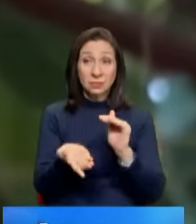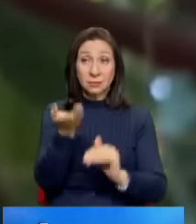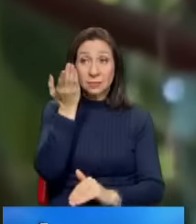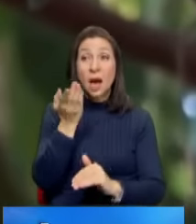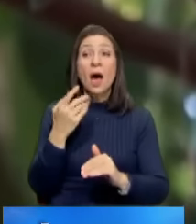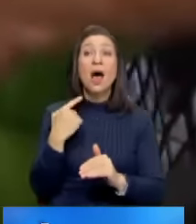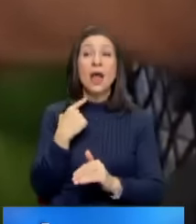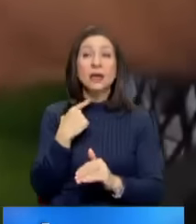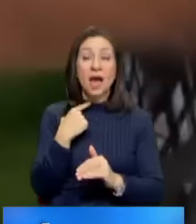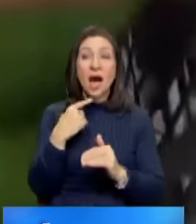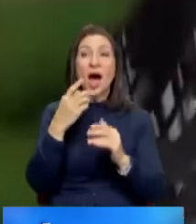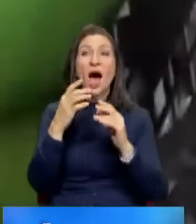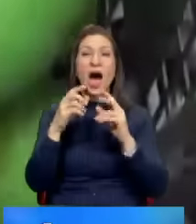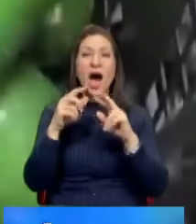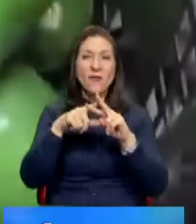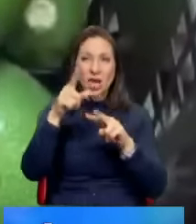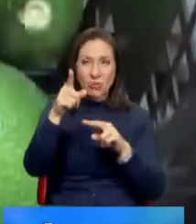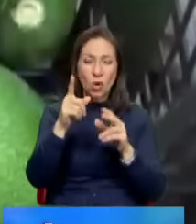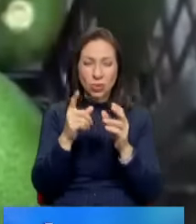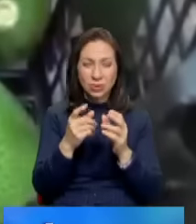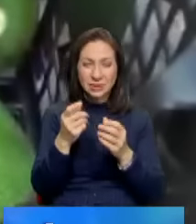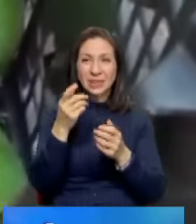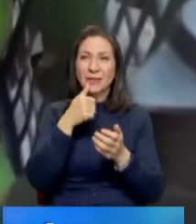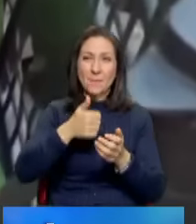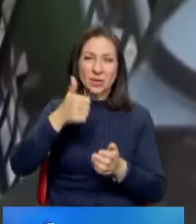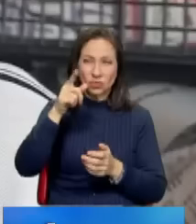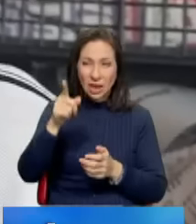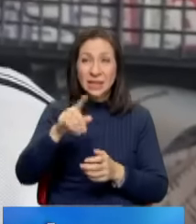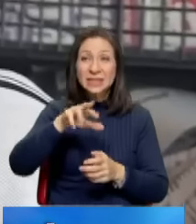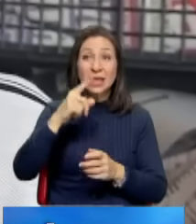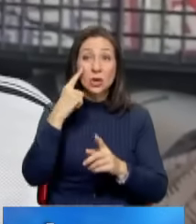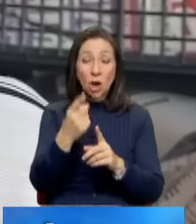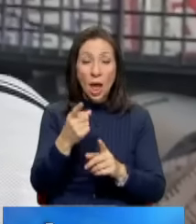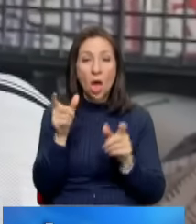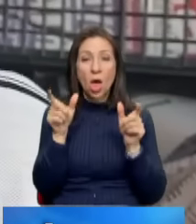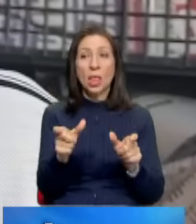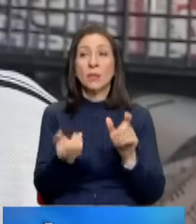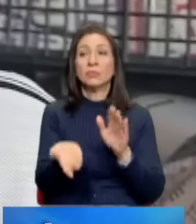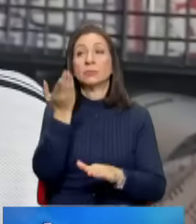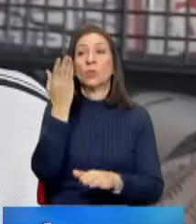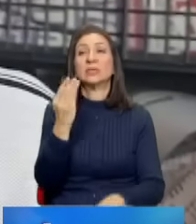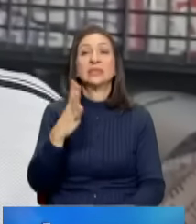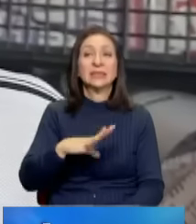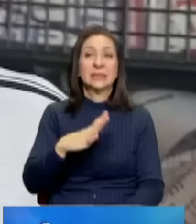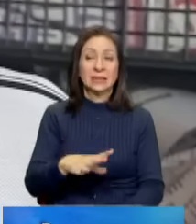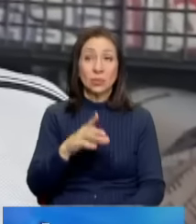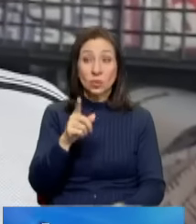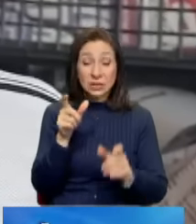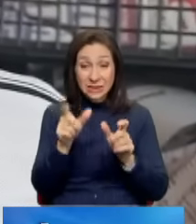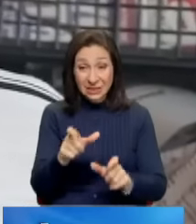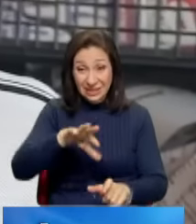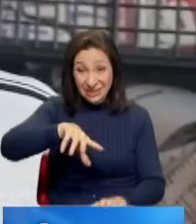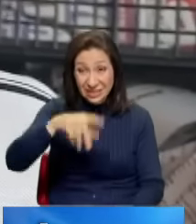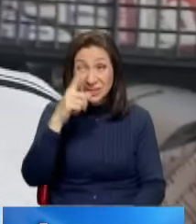var. Alanya Avokado Üreticileri Birliği Başkanı Hilmi Sevilgen, hırsızlara karşı önlemlerin arttırılmasını istedi. Hırsızlığa karşı biraz